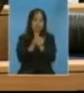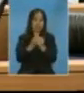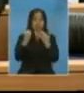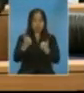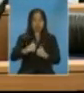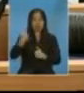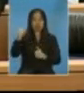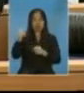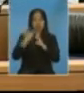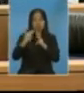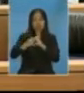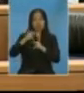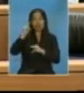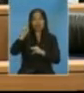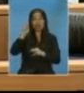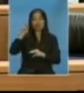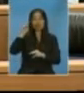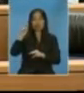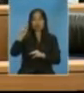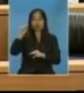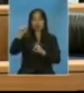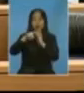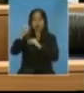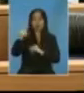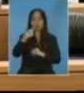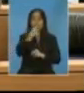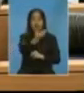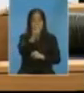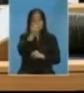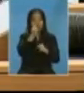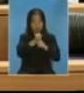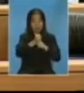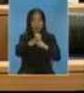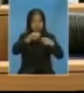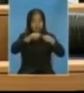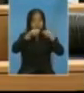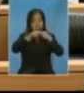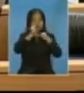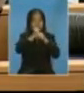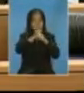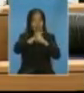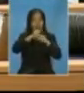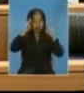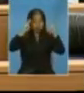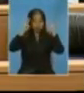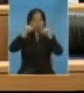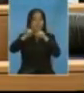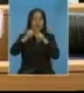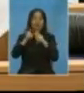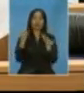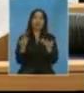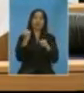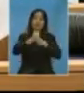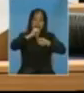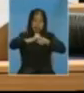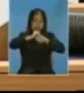ข้อของรัฐมนตรีกรเนี่ยล้วนแล้วแต่เป็นคำท้าที่บอกว่าในเมื่อท่านชี้แจงว่าจะ